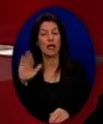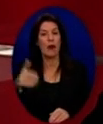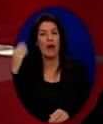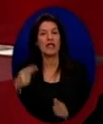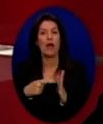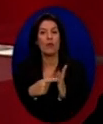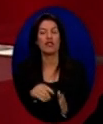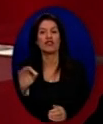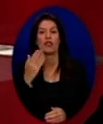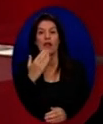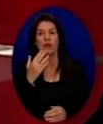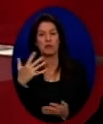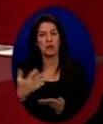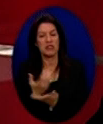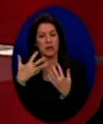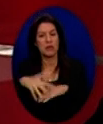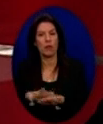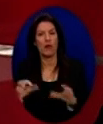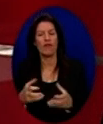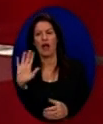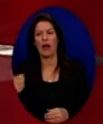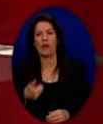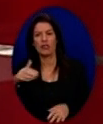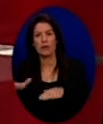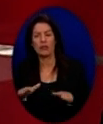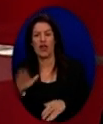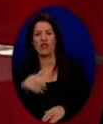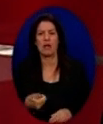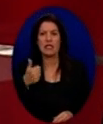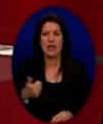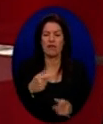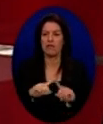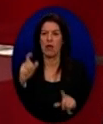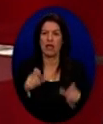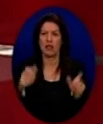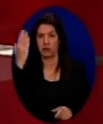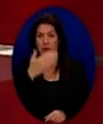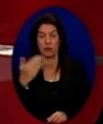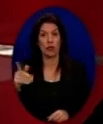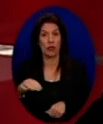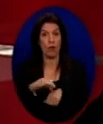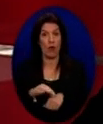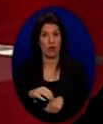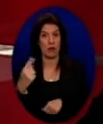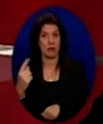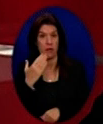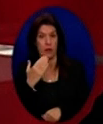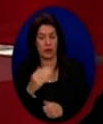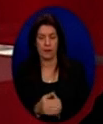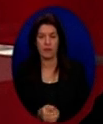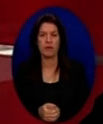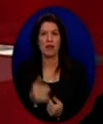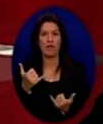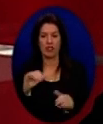בחברה, מראשי ממשלה ושרים ועד אנשי רוח מובילים. בעשור האחרון משהו רע עובר על יהדות צרפת והיא הפכה לקהילה